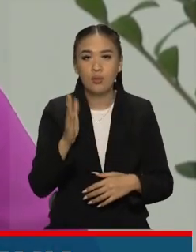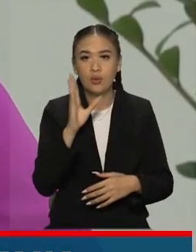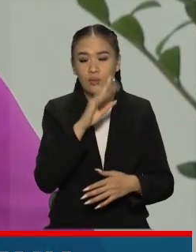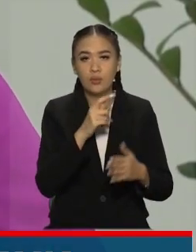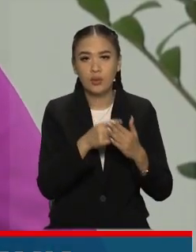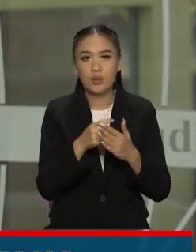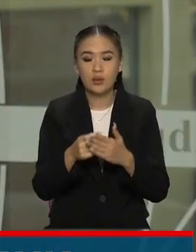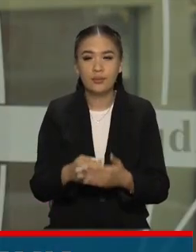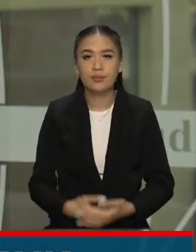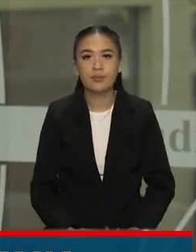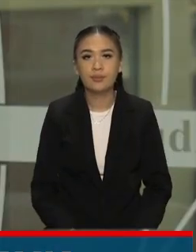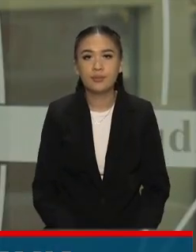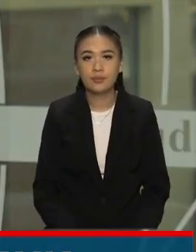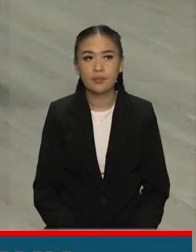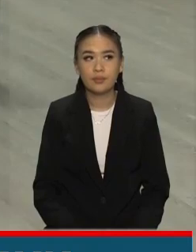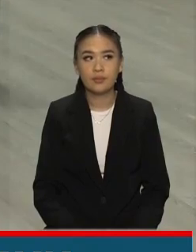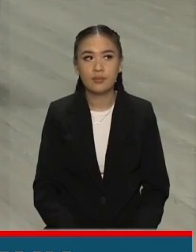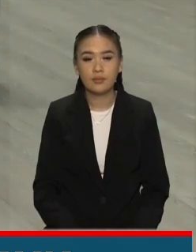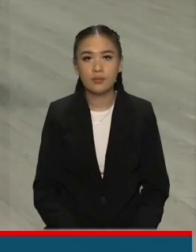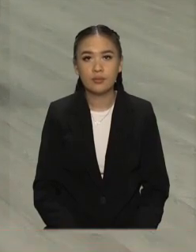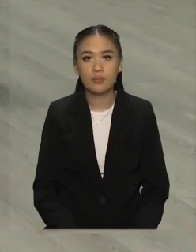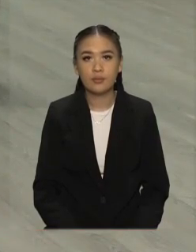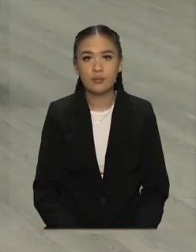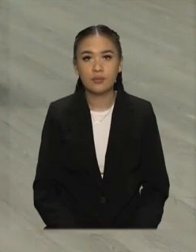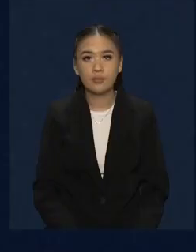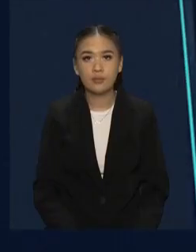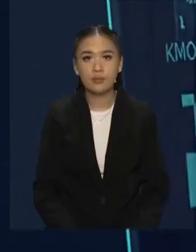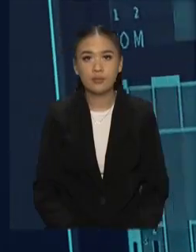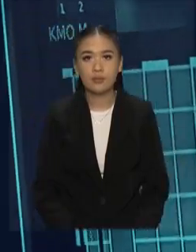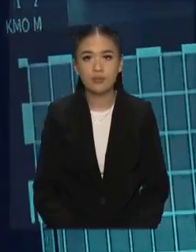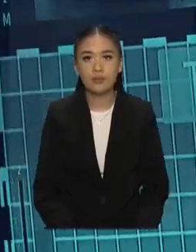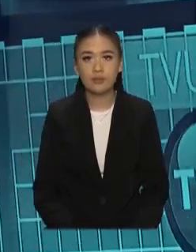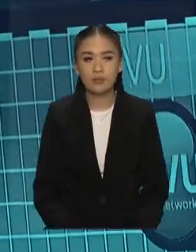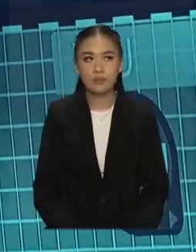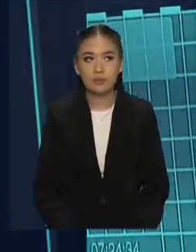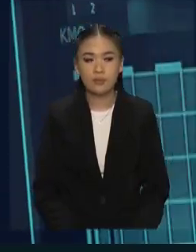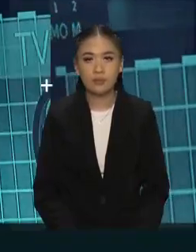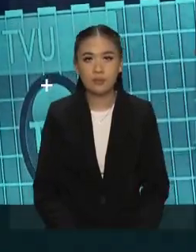Спасибо большое. У нас в гостях был депутат Мажилиса парламента Олжас Куспеков.